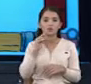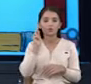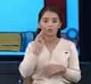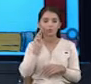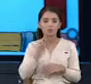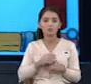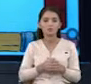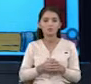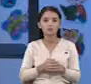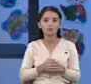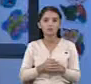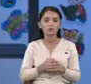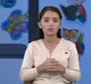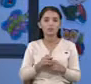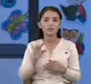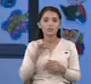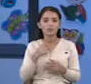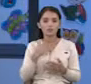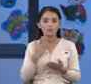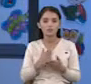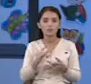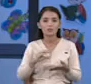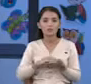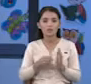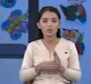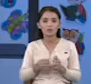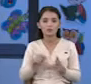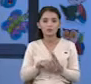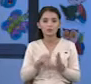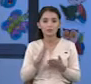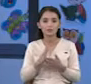на уроках. И есть это у нас в классе.